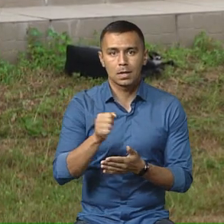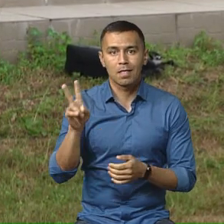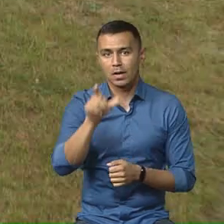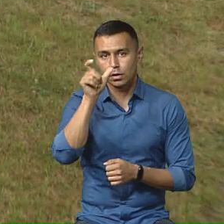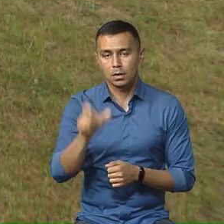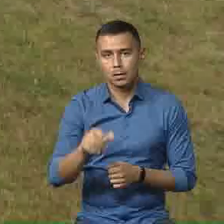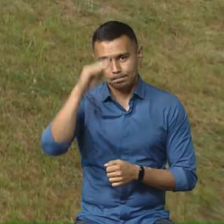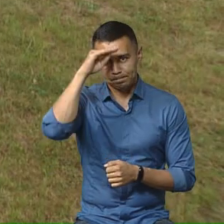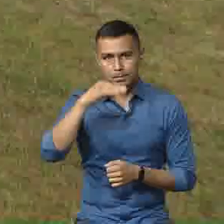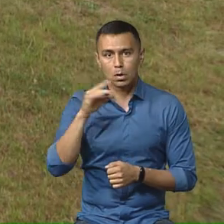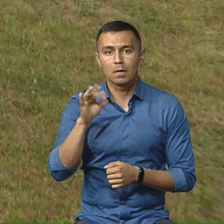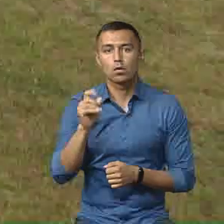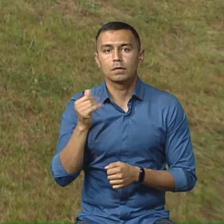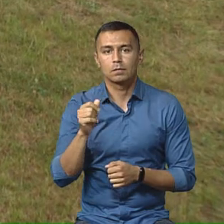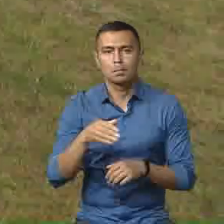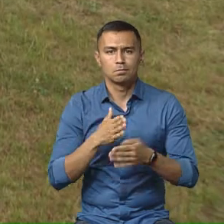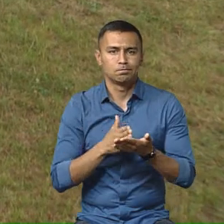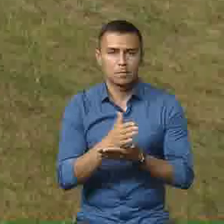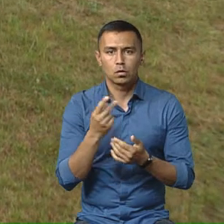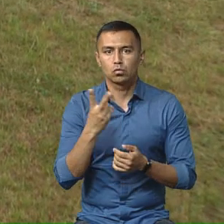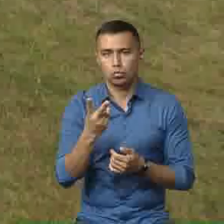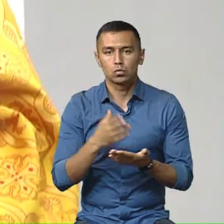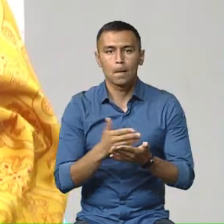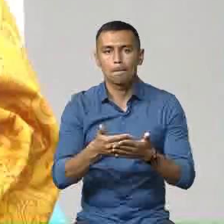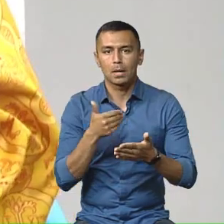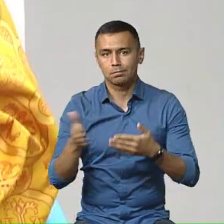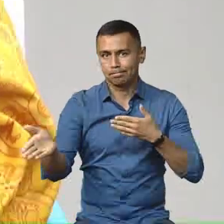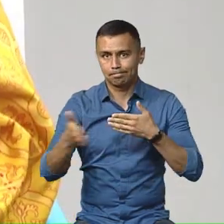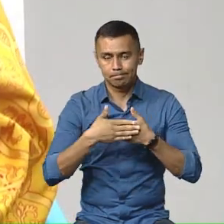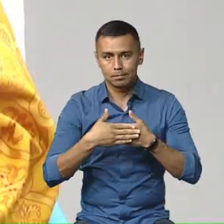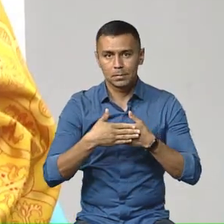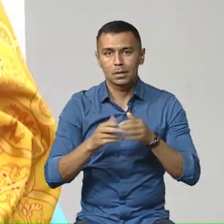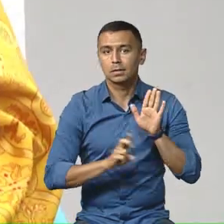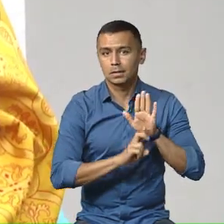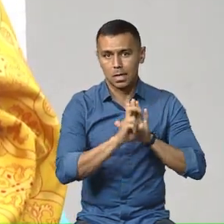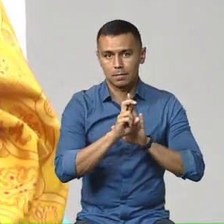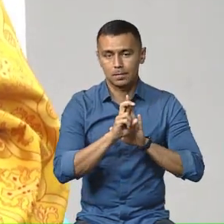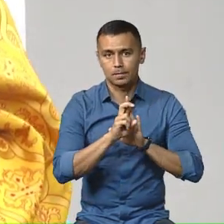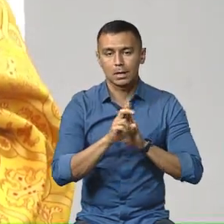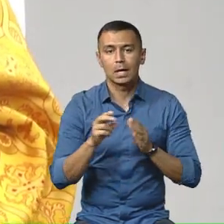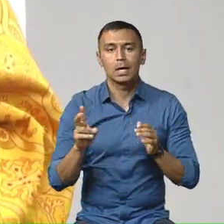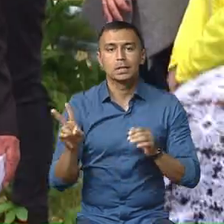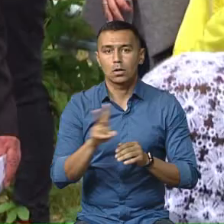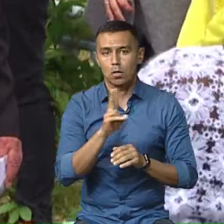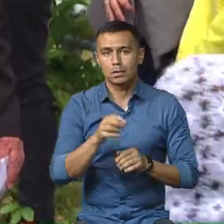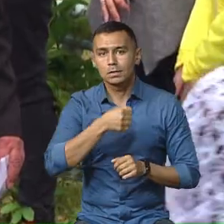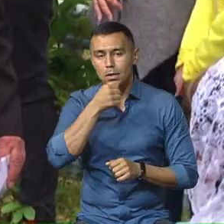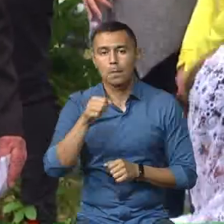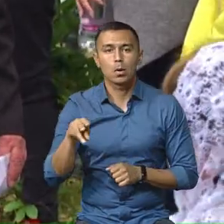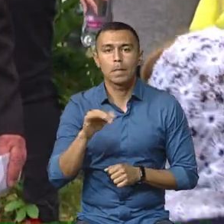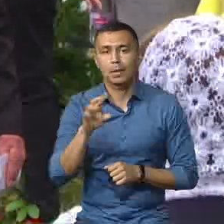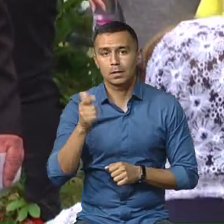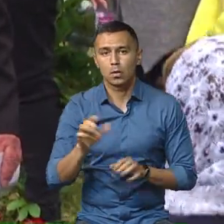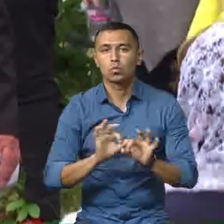священник отець Роман Верховцев править вже другу службу перед зачиненими дверима Свято-Успенського храму. Церковний староста Микола